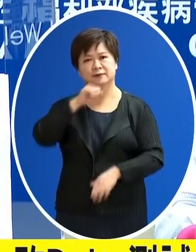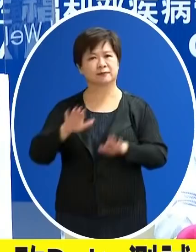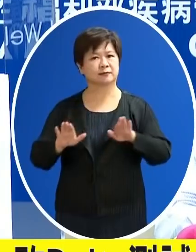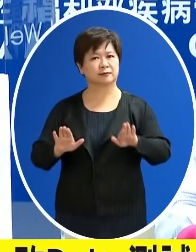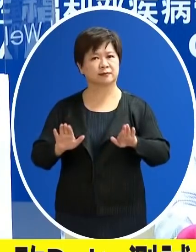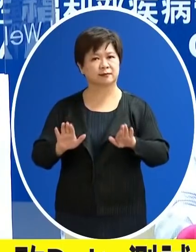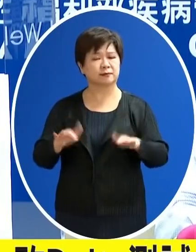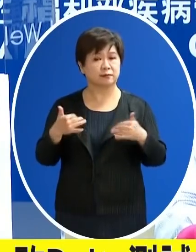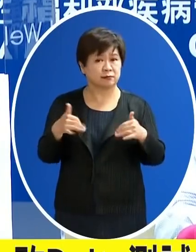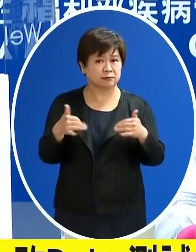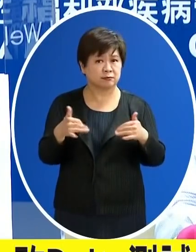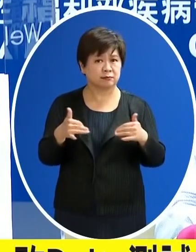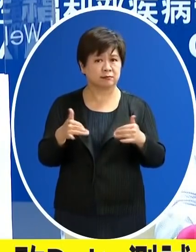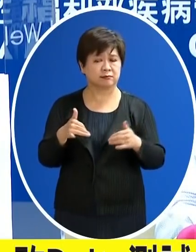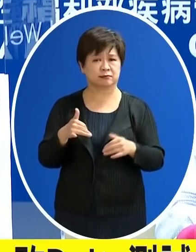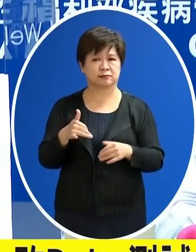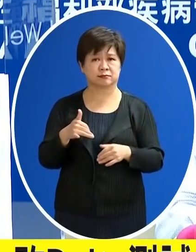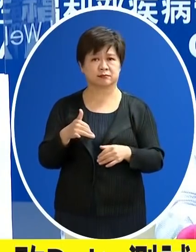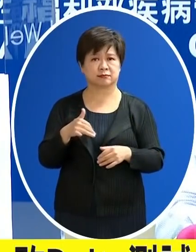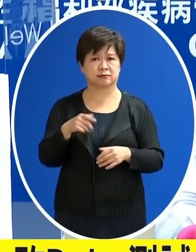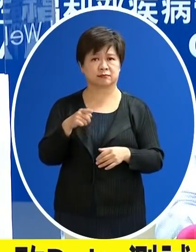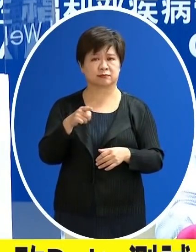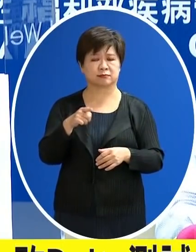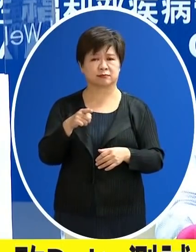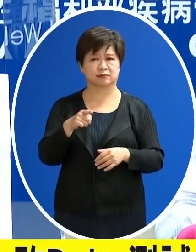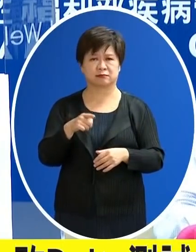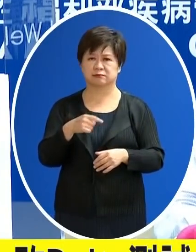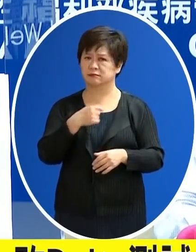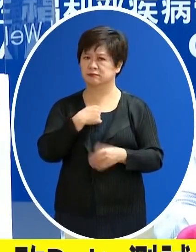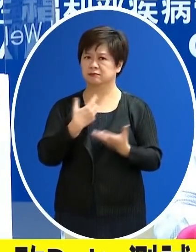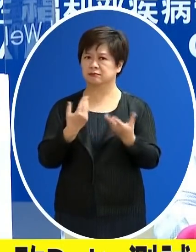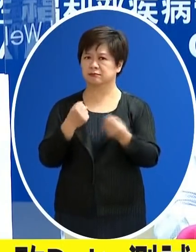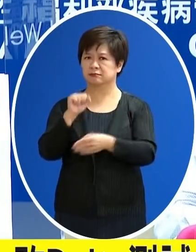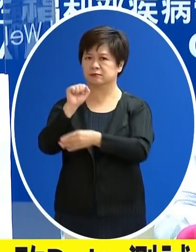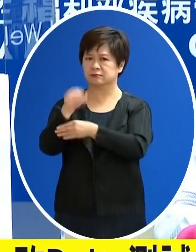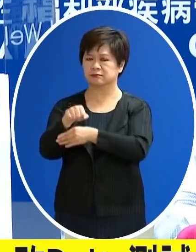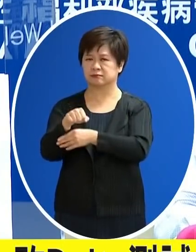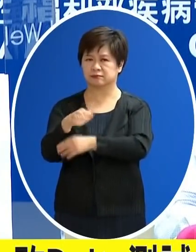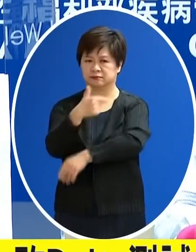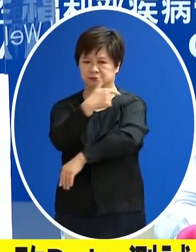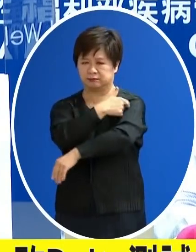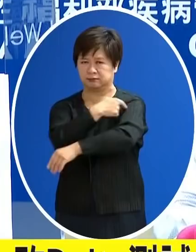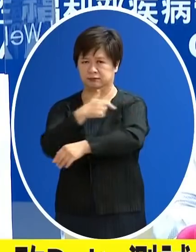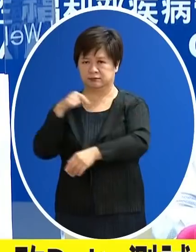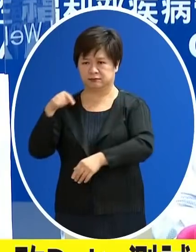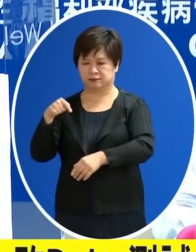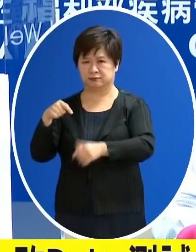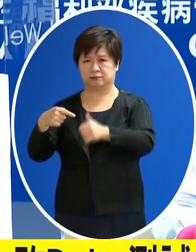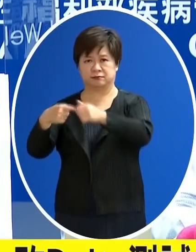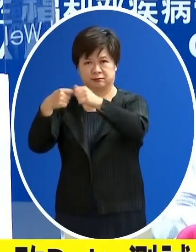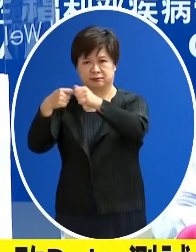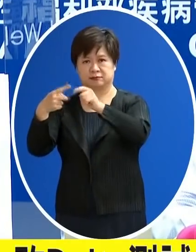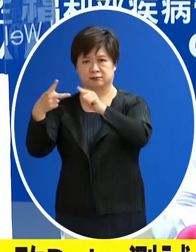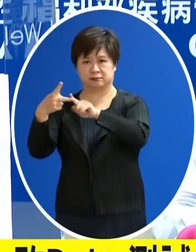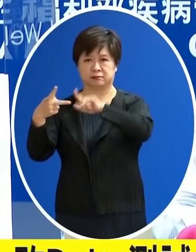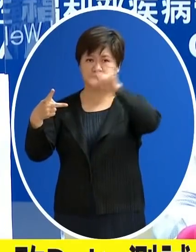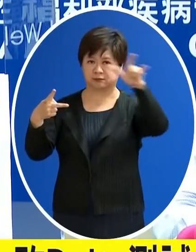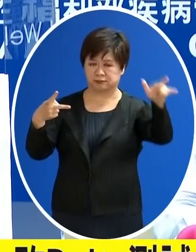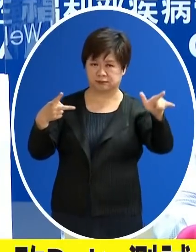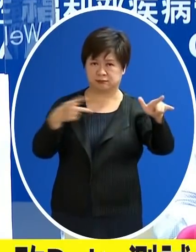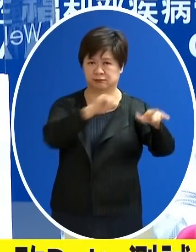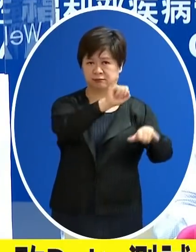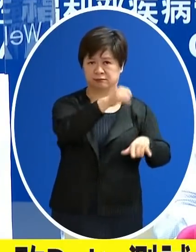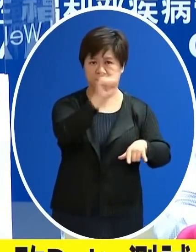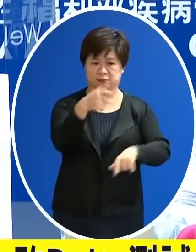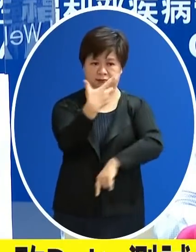还没有哈，在云就是说等于我没有同意哈，就是说打完去混打这个交生